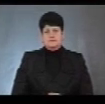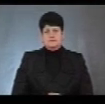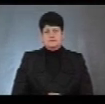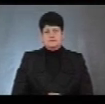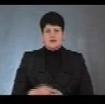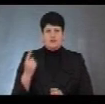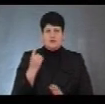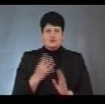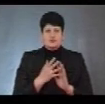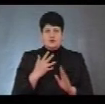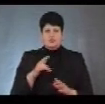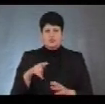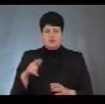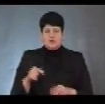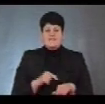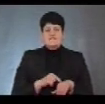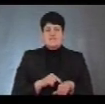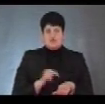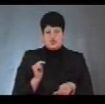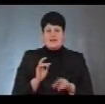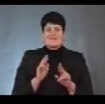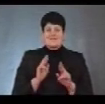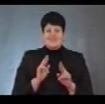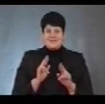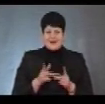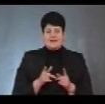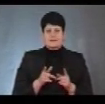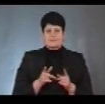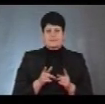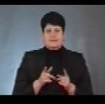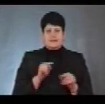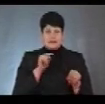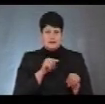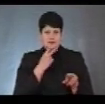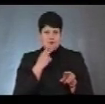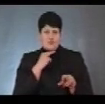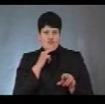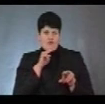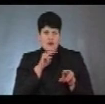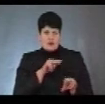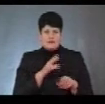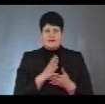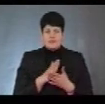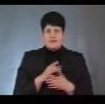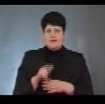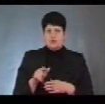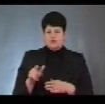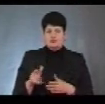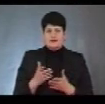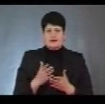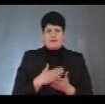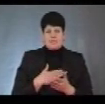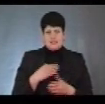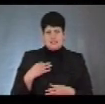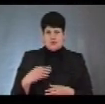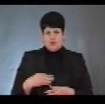Перш за все, щоб люди відчули, як коли постійно на неї концентрується увага. Відповідно, є люди такі, як от мій